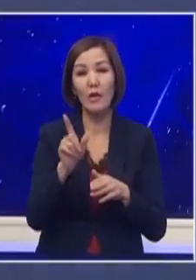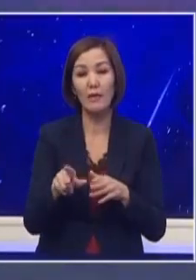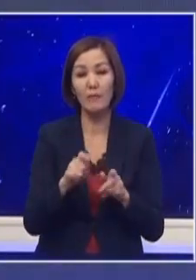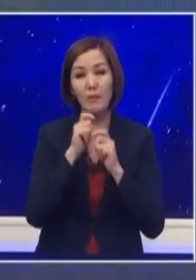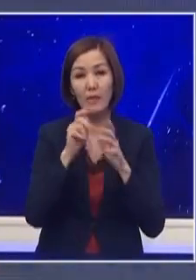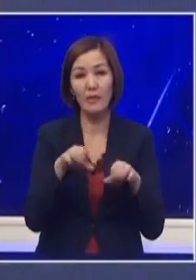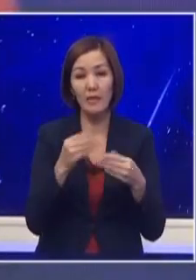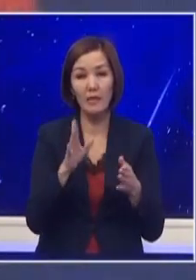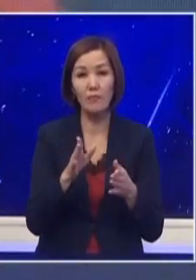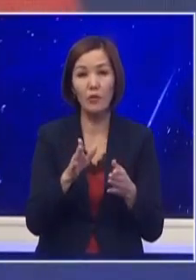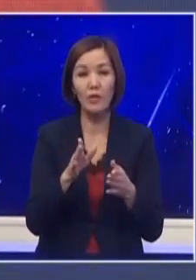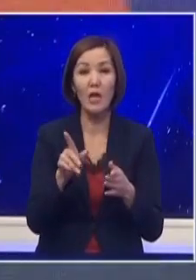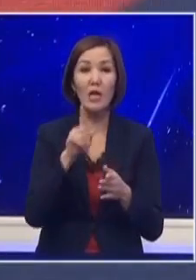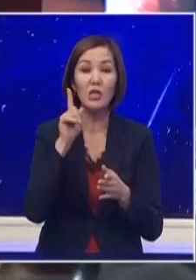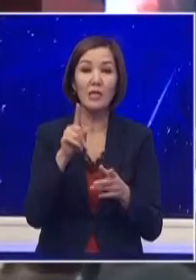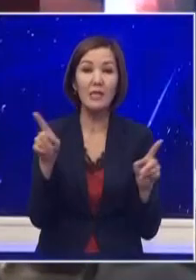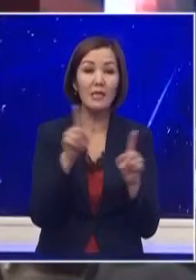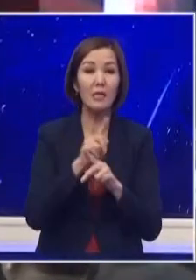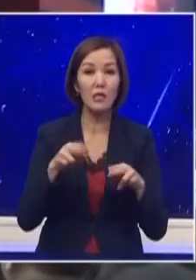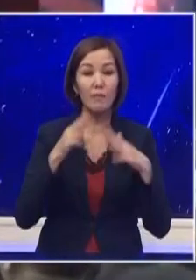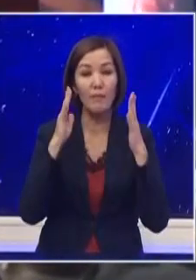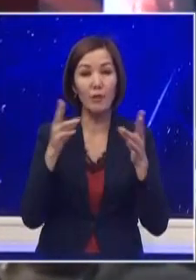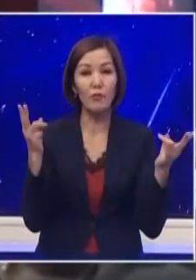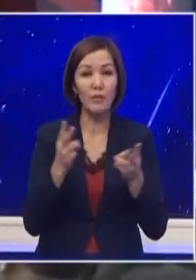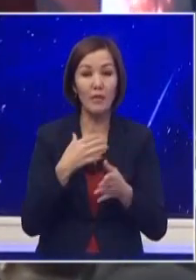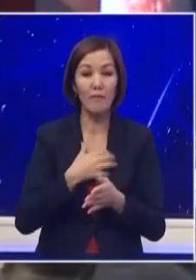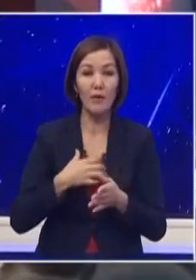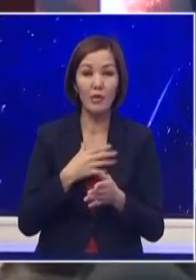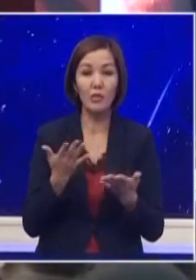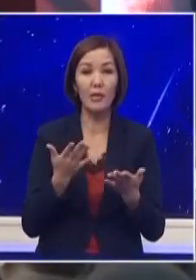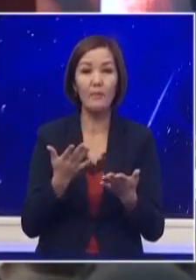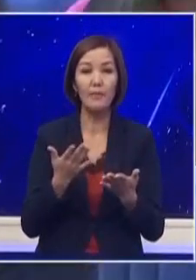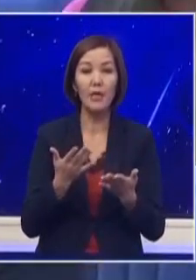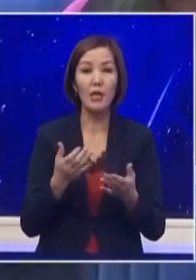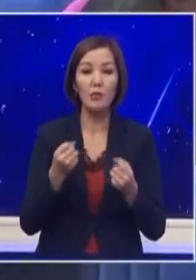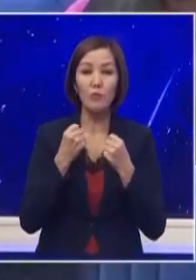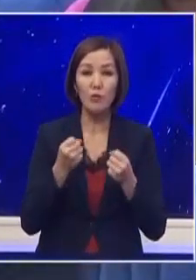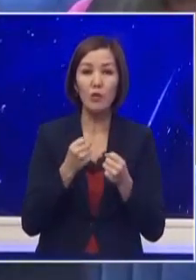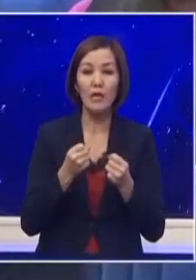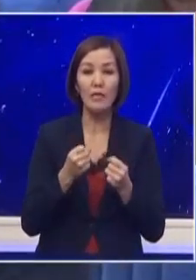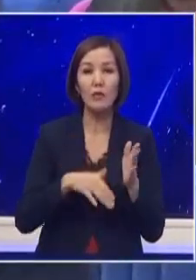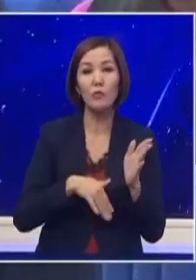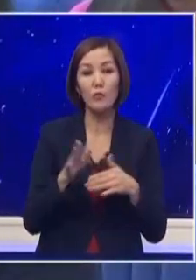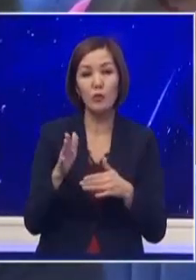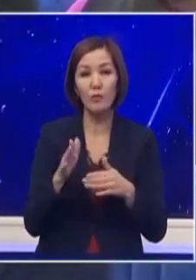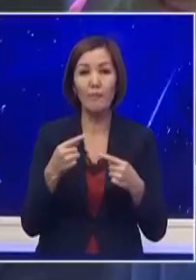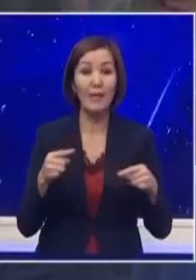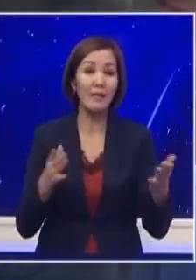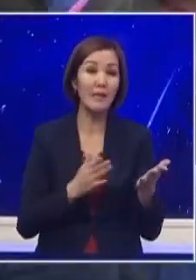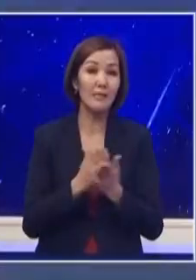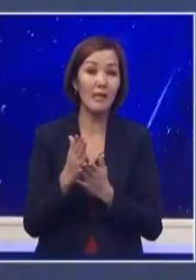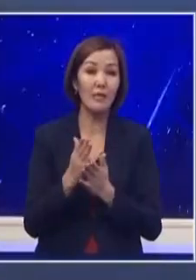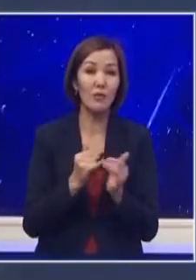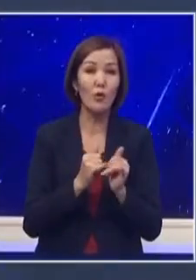ерекше көзқарасымыздың дәлелі. Алматы облысы ақындардың шабытын шақырып, спортшыларымыздың қанатынан қатайып, өзге де саладағылардың